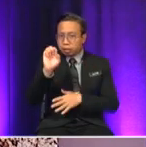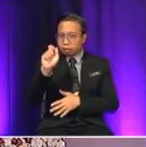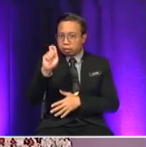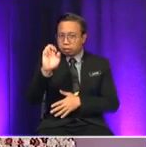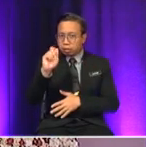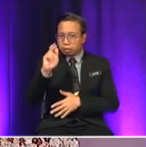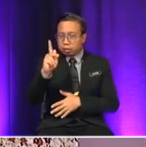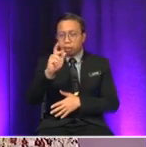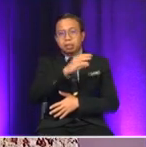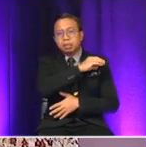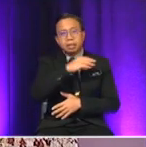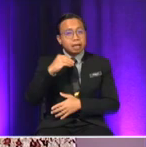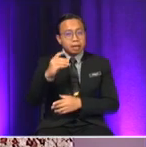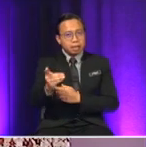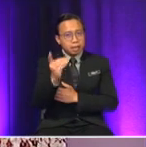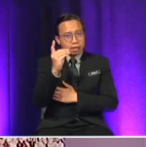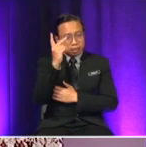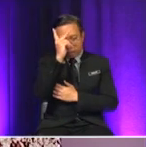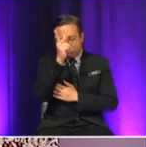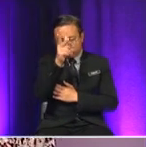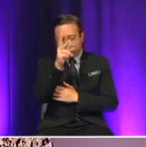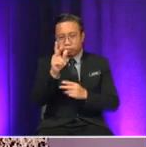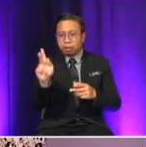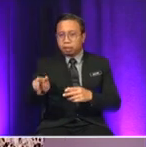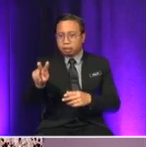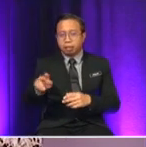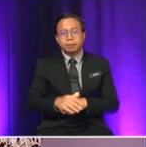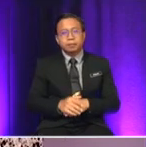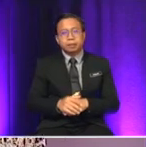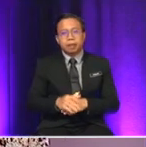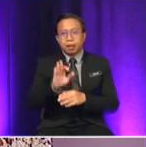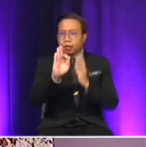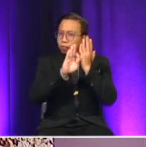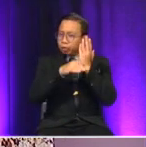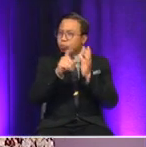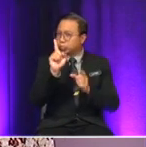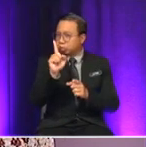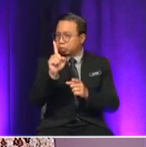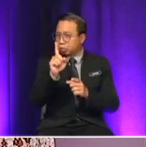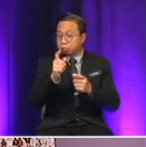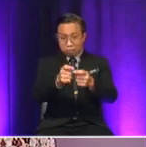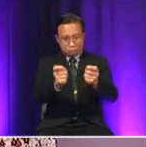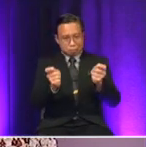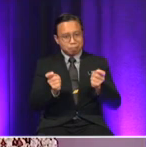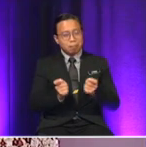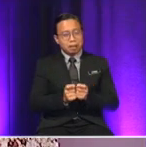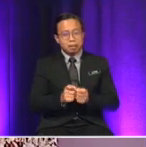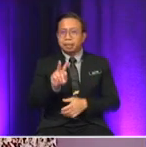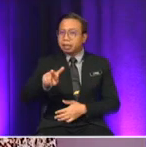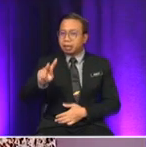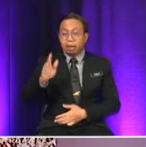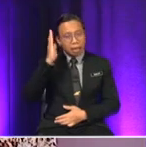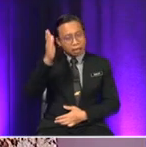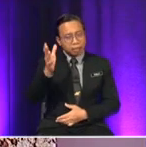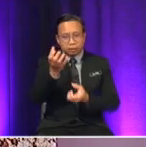kreatif kanak-kanak. Baik, faktor yang pertama ialah faktor persekitaran, di mana kanak-kanak ini akan